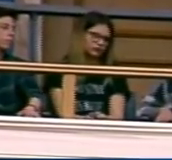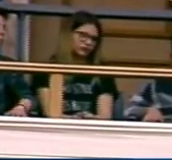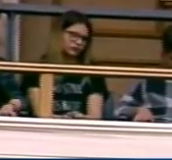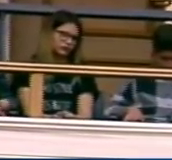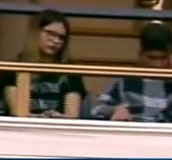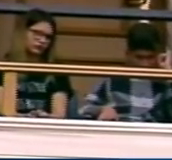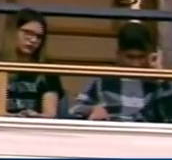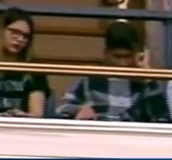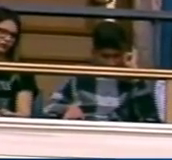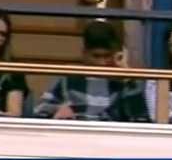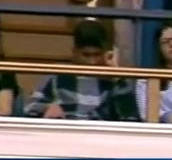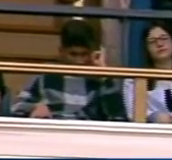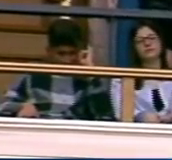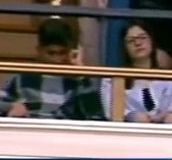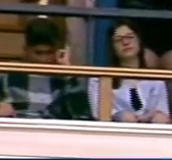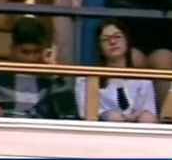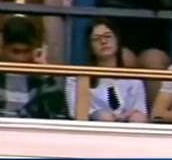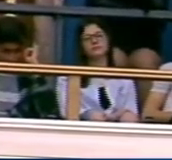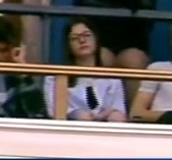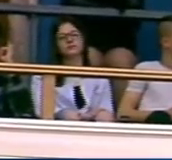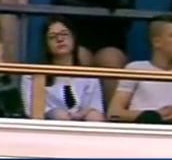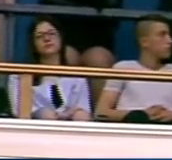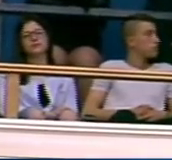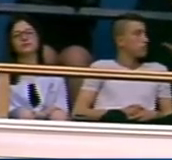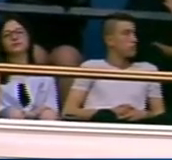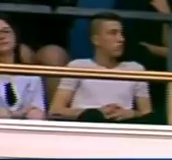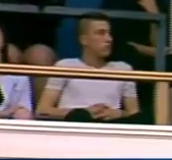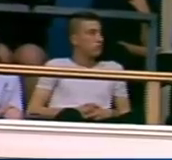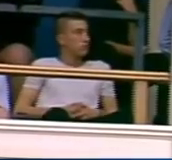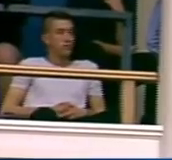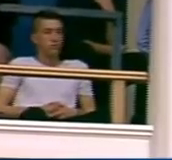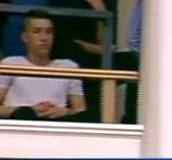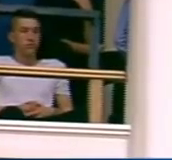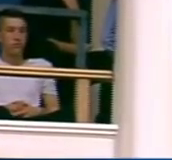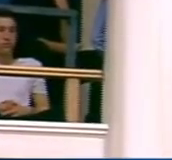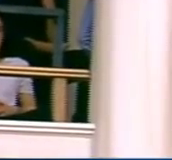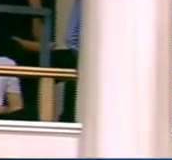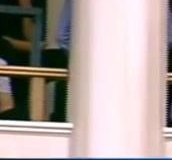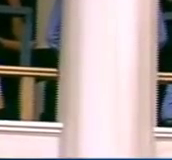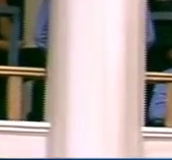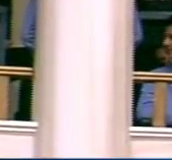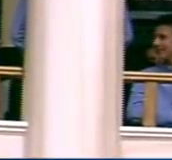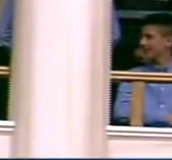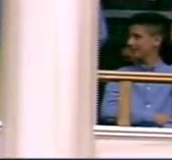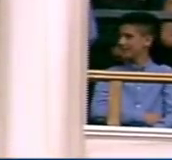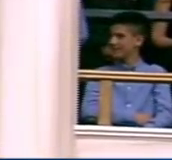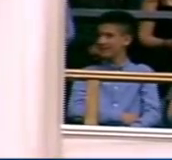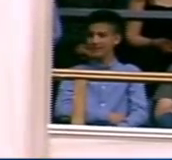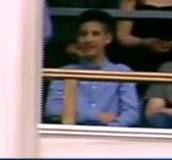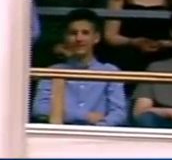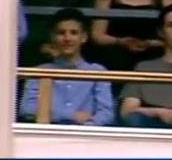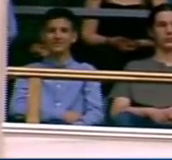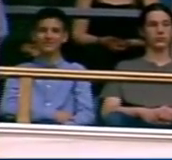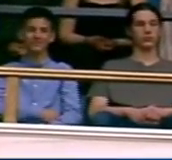41 μαθήτριες και μαθητές και 3 συνοδοί εκπαιδευτικοί από το γυμνάσιο της Πάργας. Η Βουλή σας καλωσορίζει.